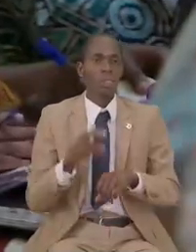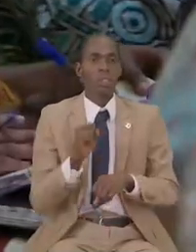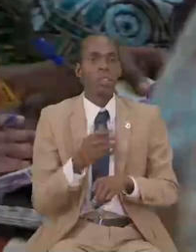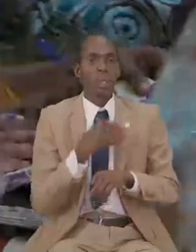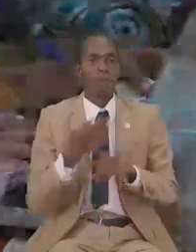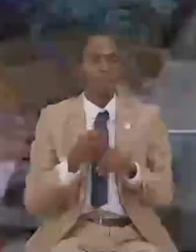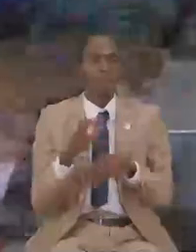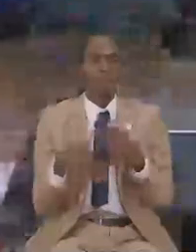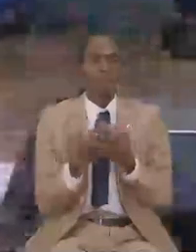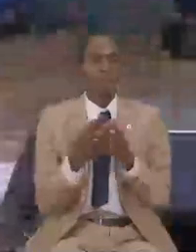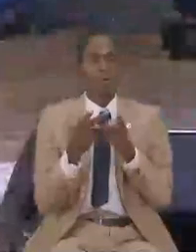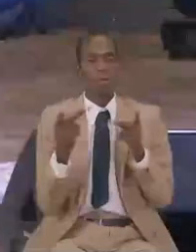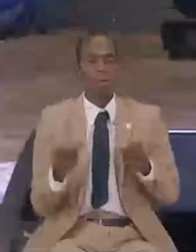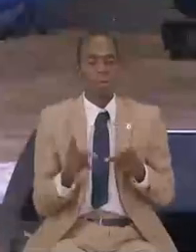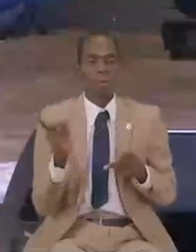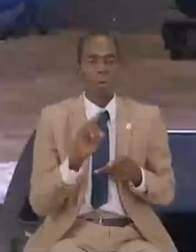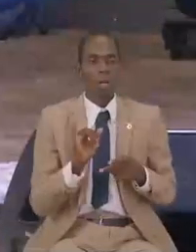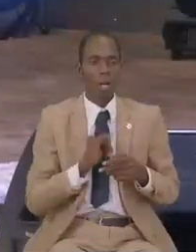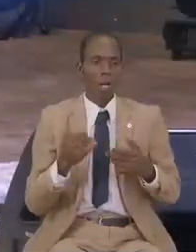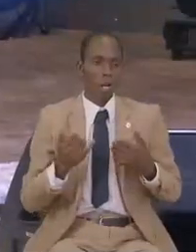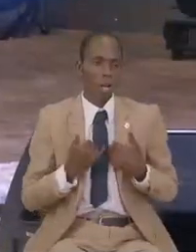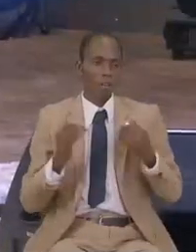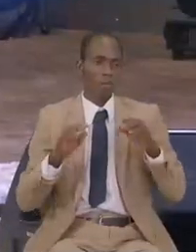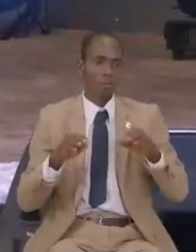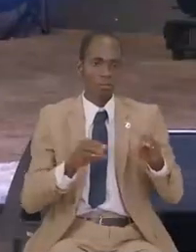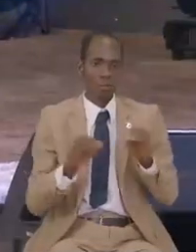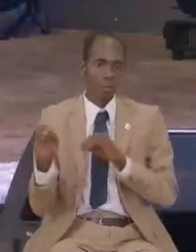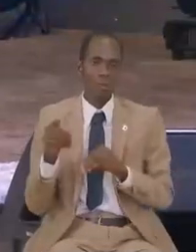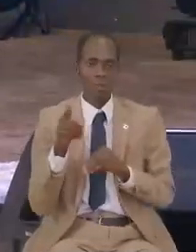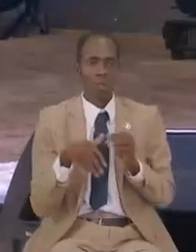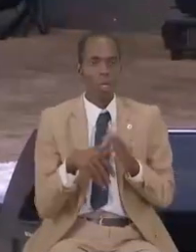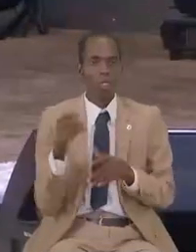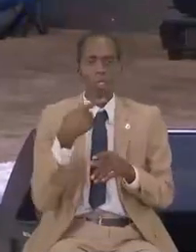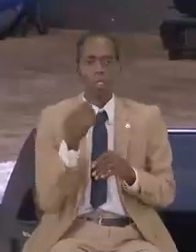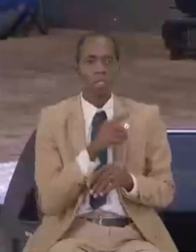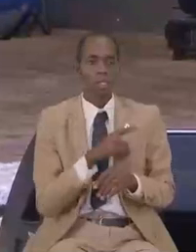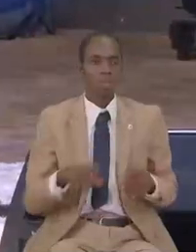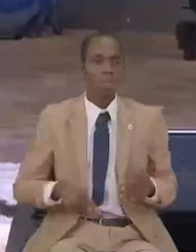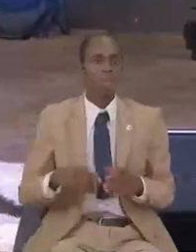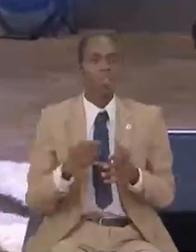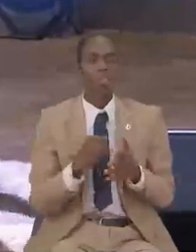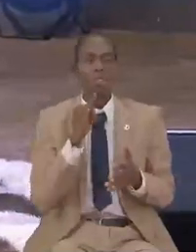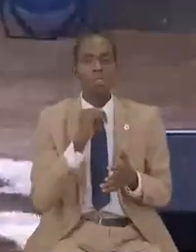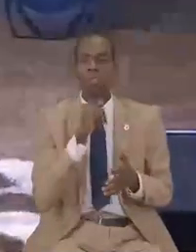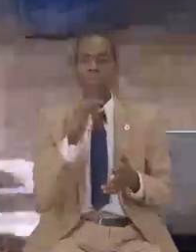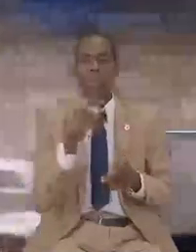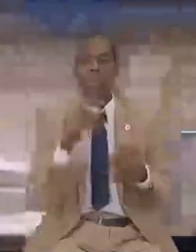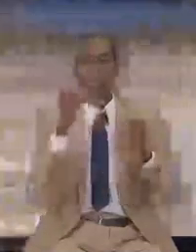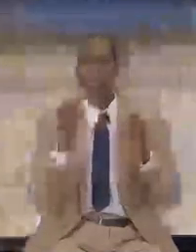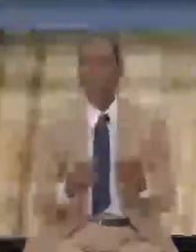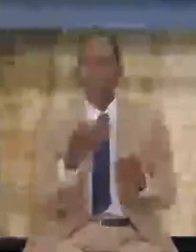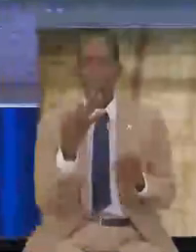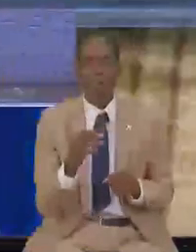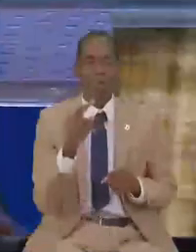captifs, je vous rassemblerai de toutes les nations et de tous les lieux où je vous ai chassés, dit l'Éternel. Le Seigneur dit que ce n'est pas le pouvoir